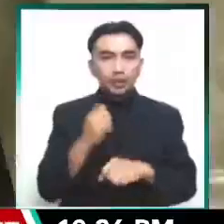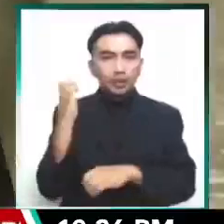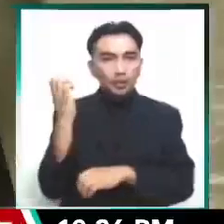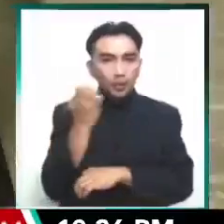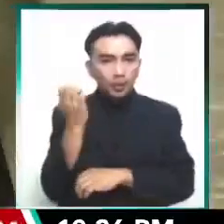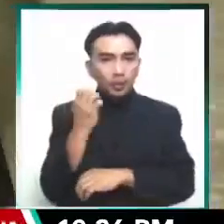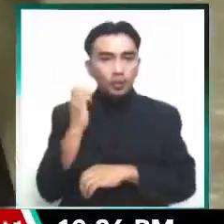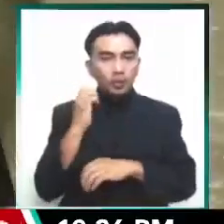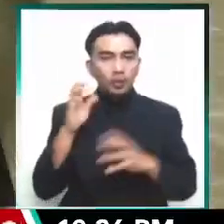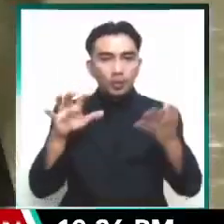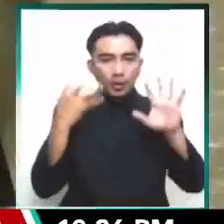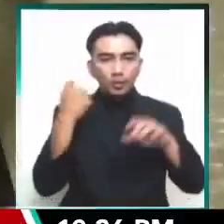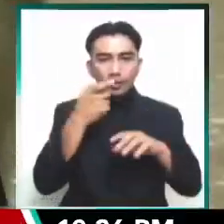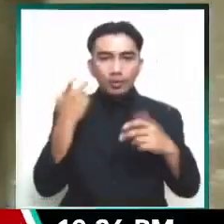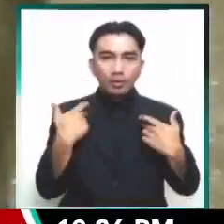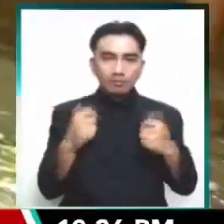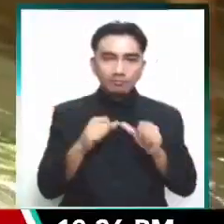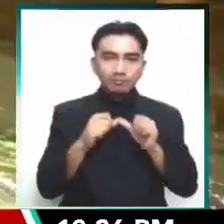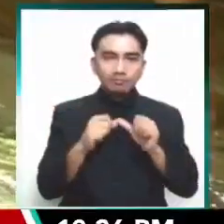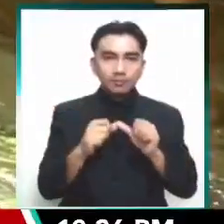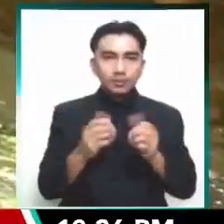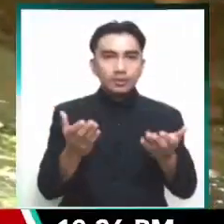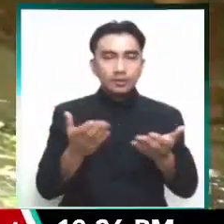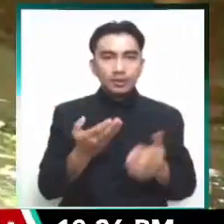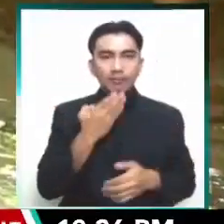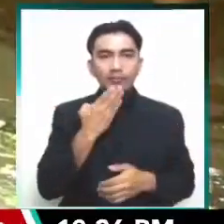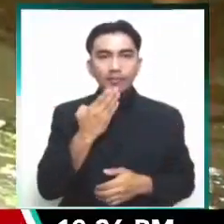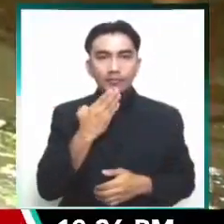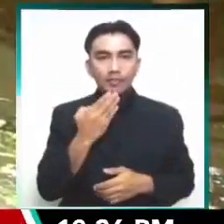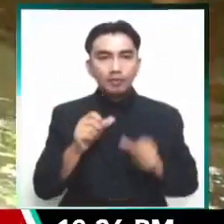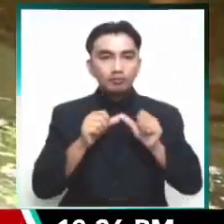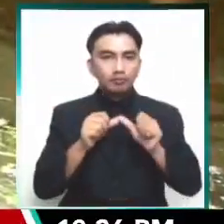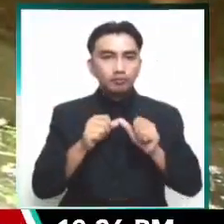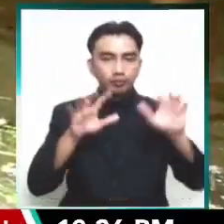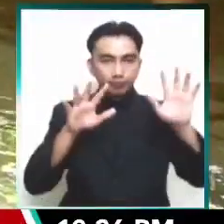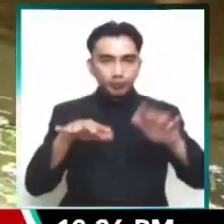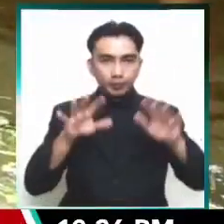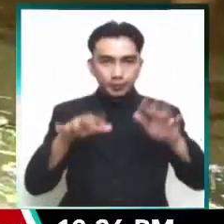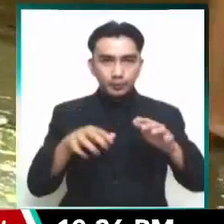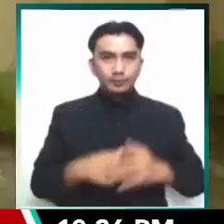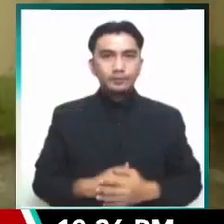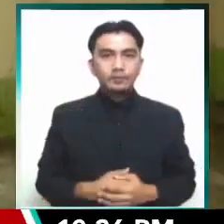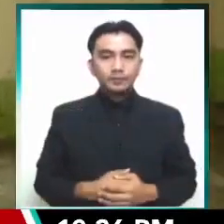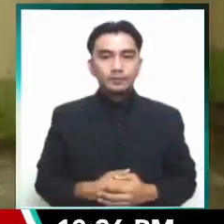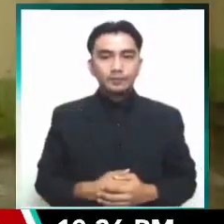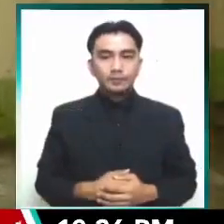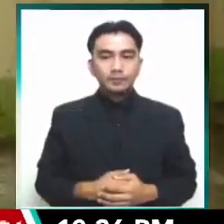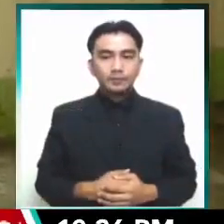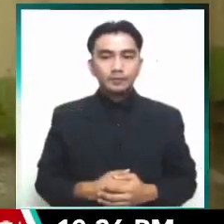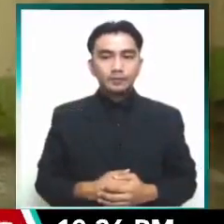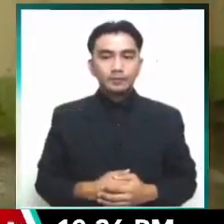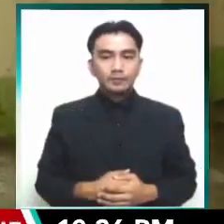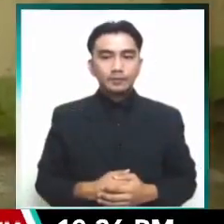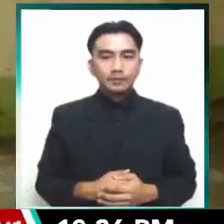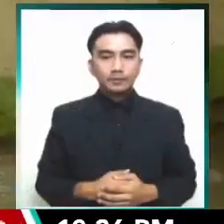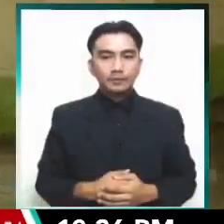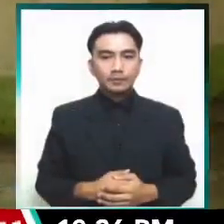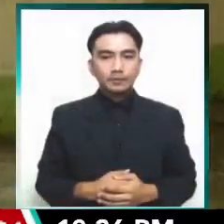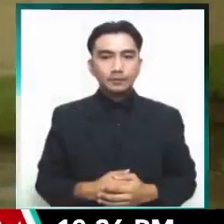epekto ng tuloy-tuloy na pagulan. Mula sa GMA Regional TV 1 North Central Luzon,